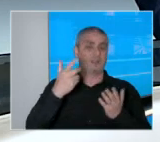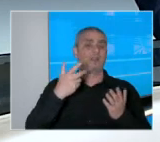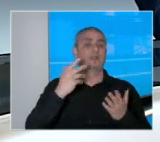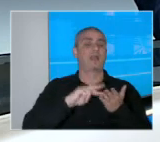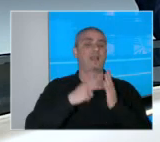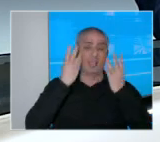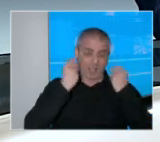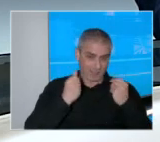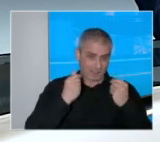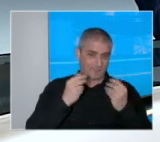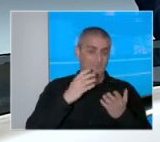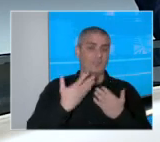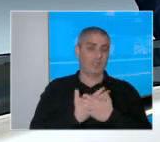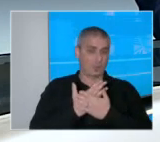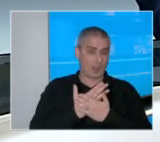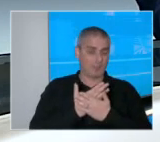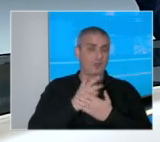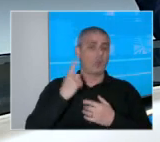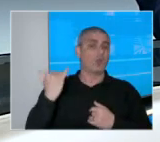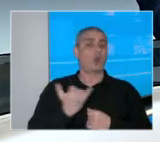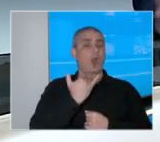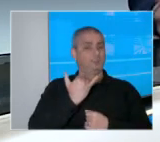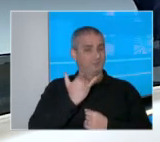בחדרי חרדים, אתר אקטואלי, אתר כל